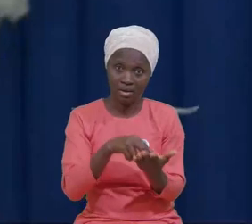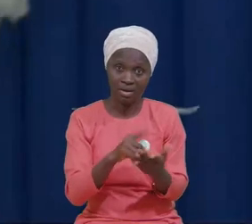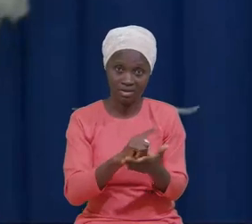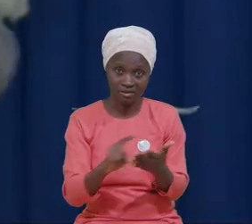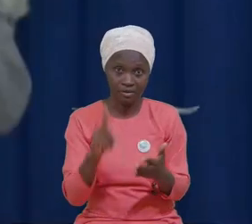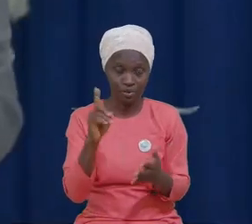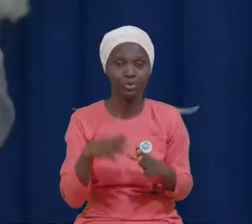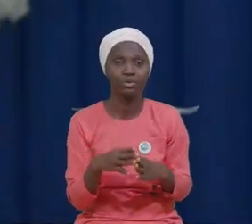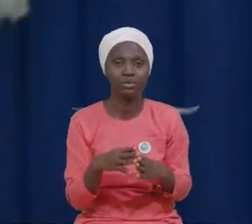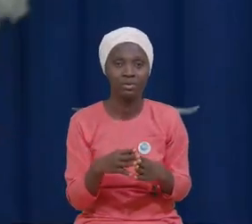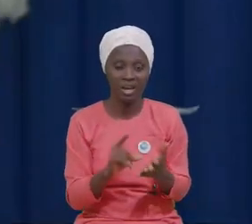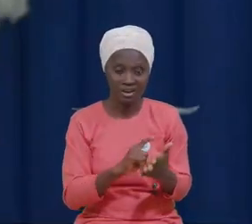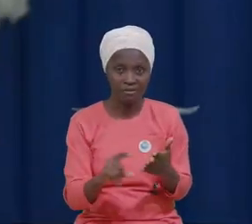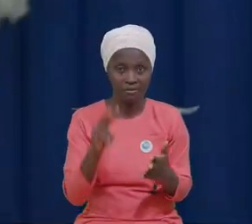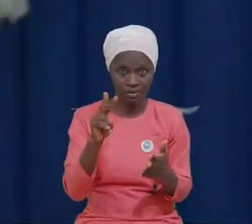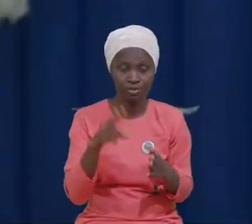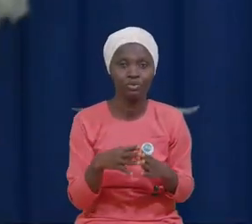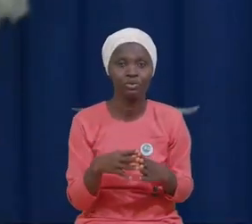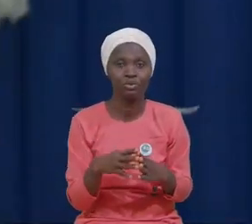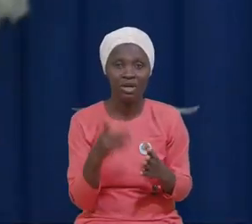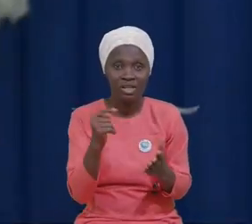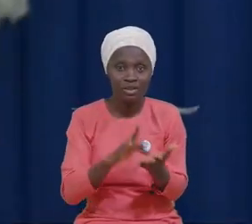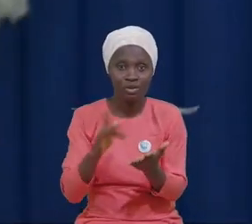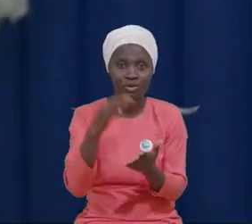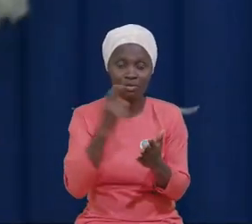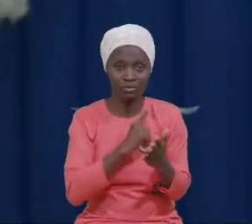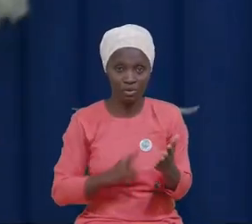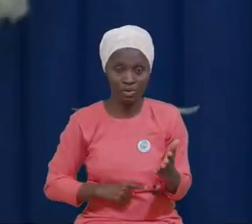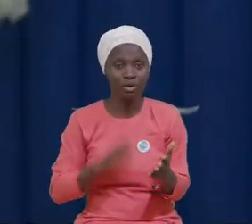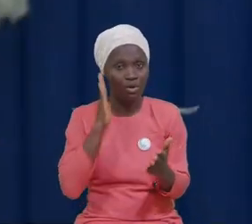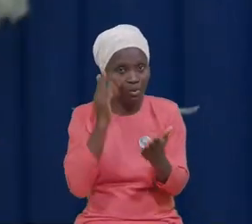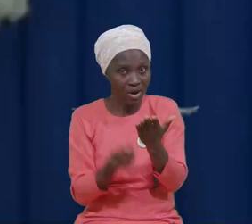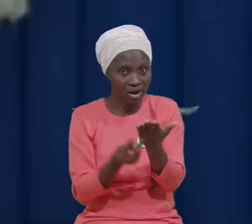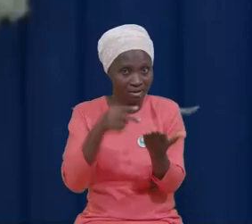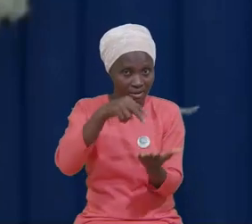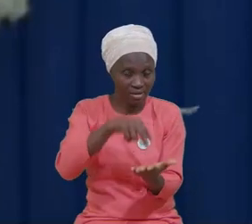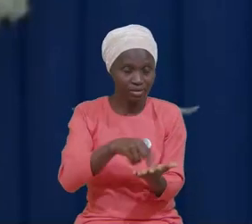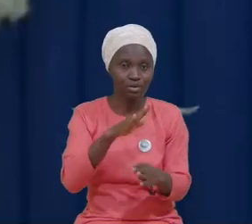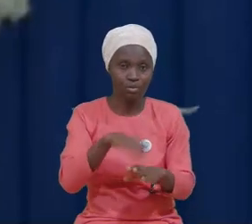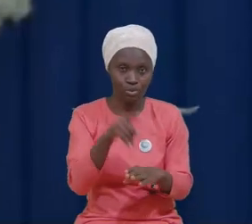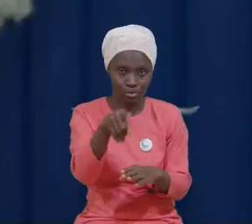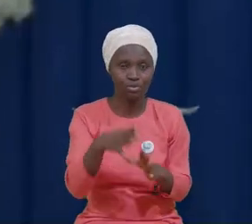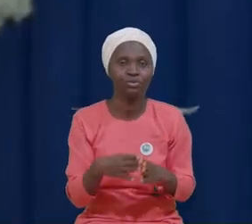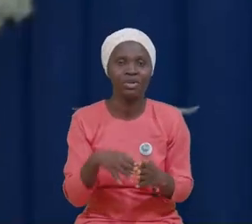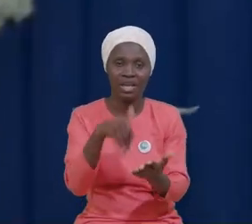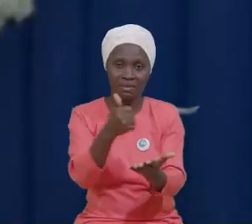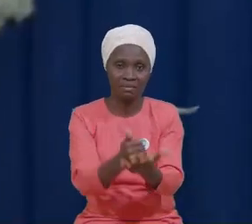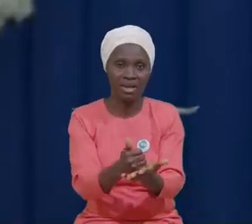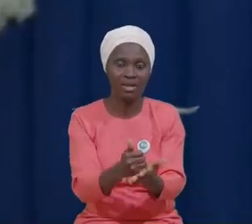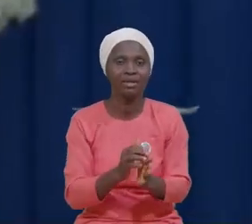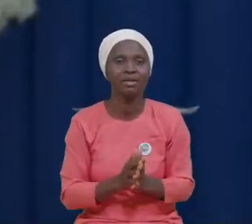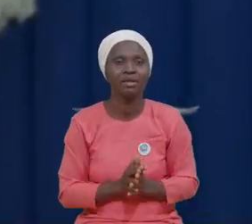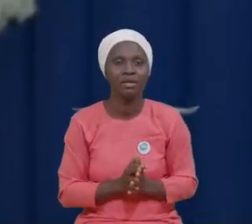verset 1. Et verset 2, la gloire de l'Éternel se lève sur toi.